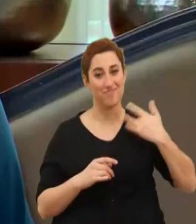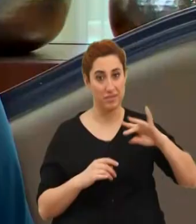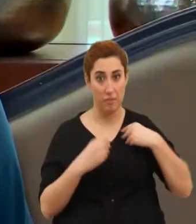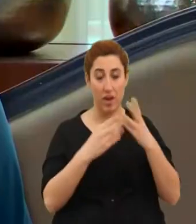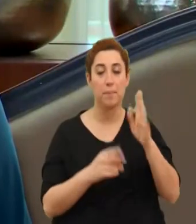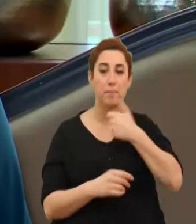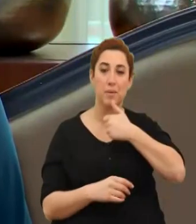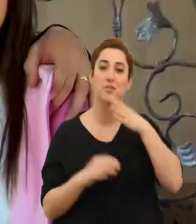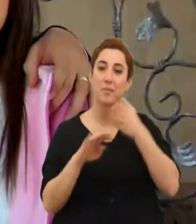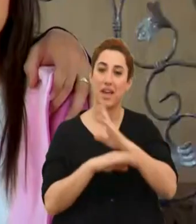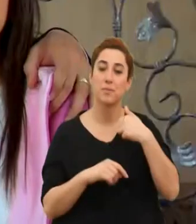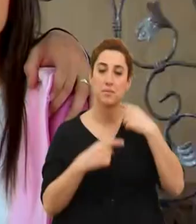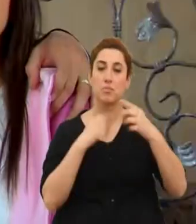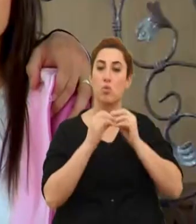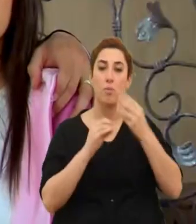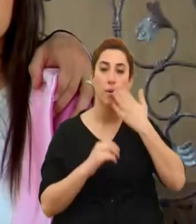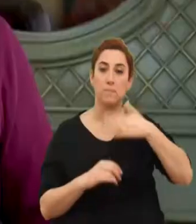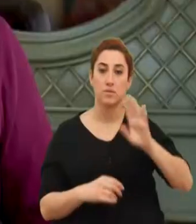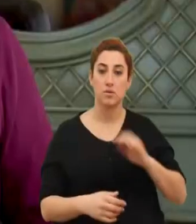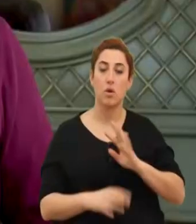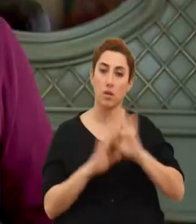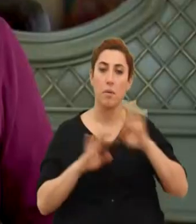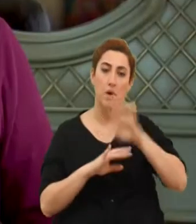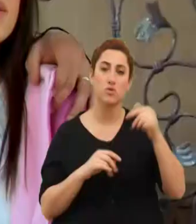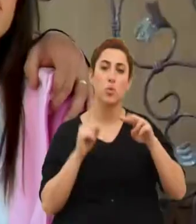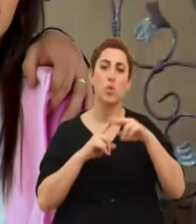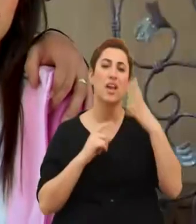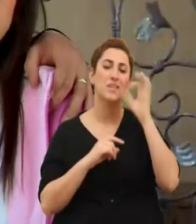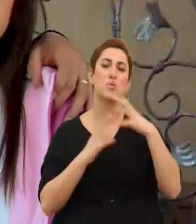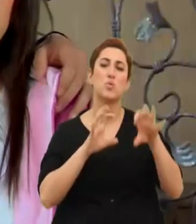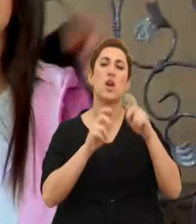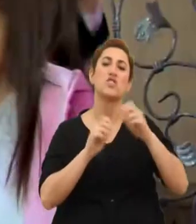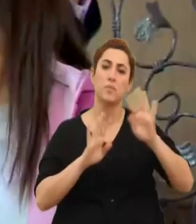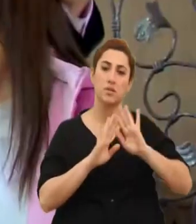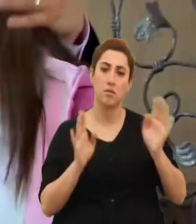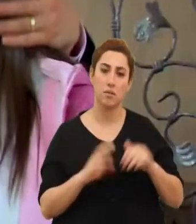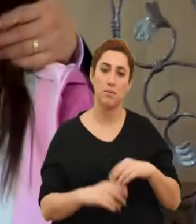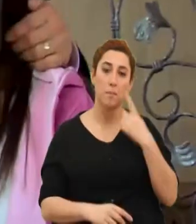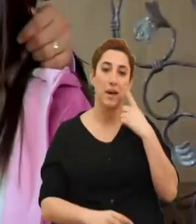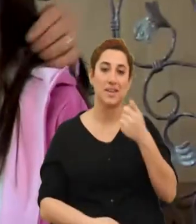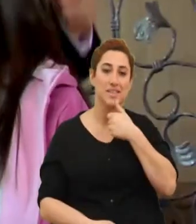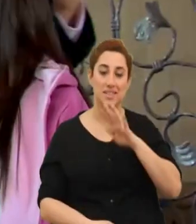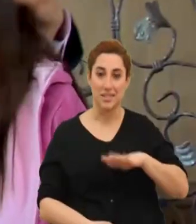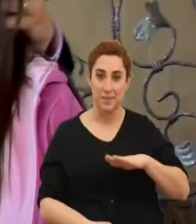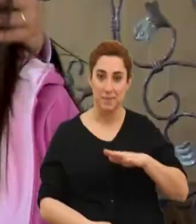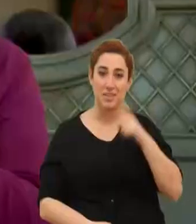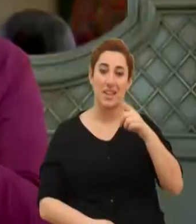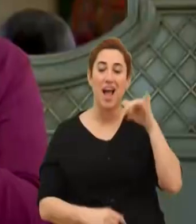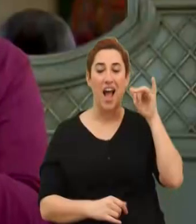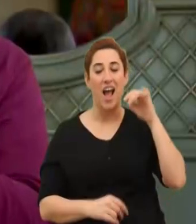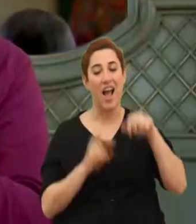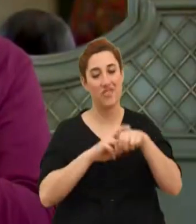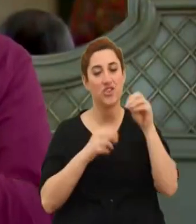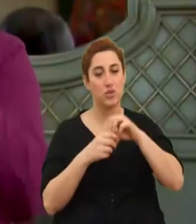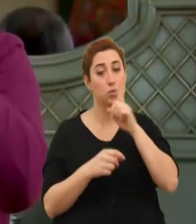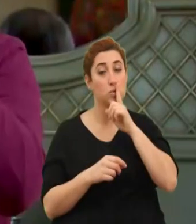kalacak? Babacığım, gerçekten bizim bir sorunumuz yok. Tamam artık Nurhan'la kimse uğraşmasın, tamam mı? Bak kızım, senin hatırın için